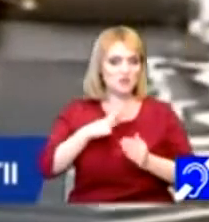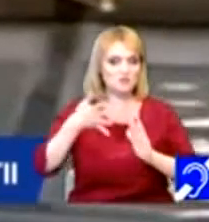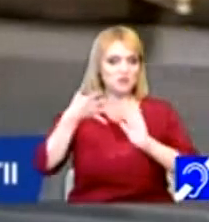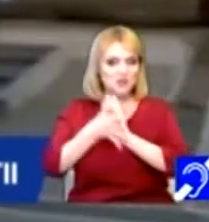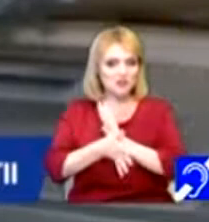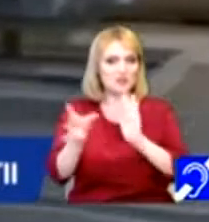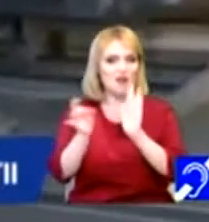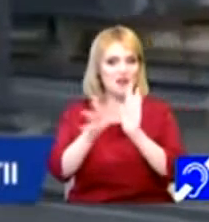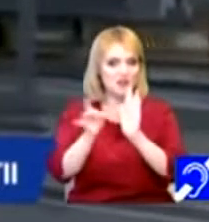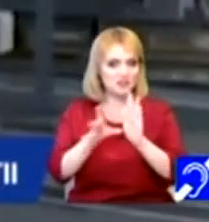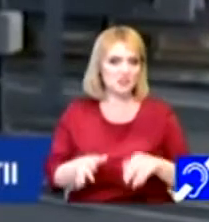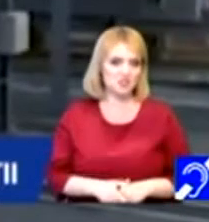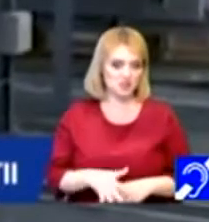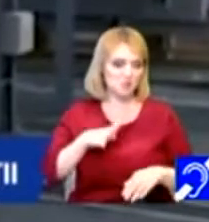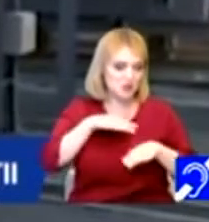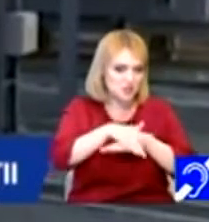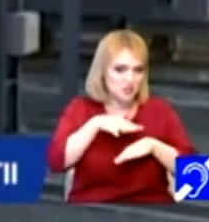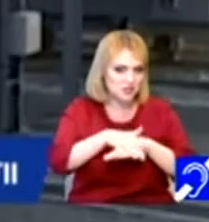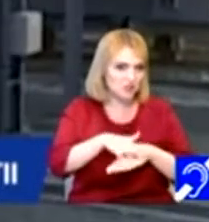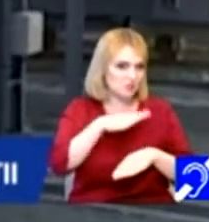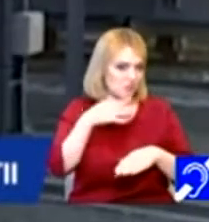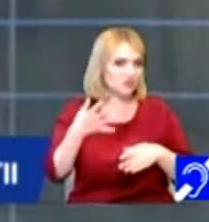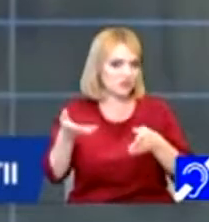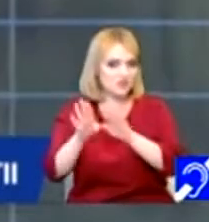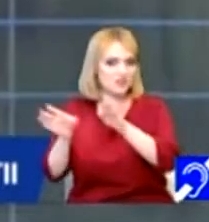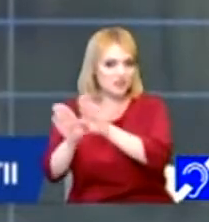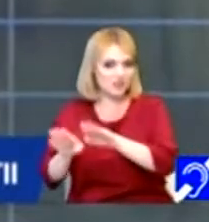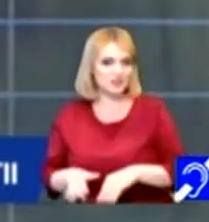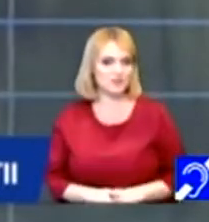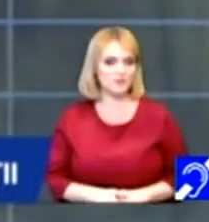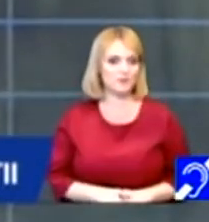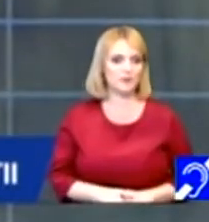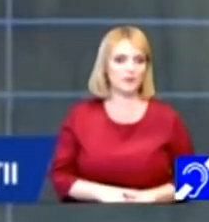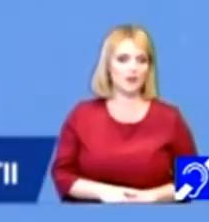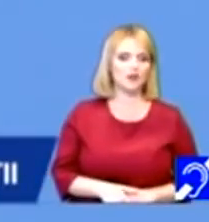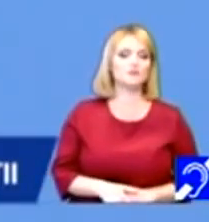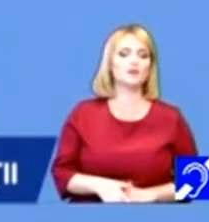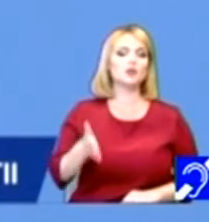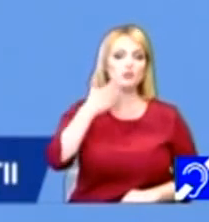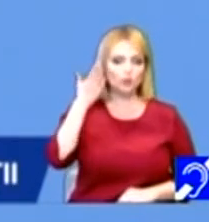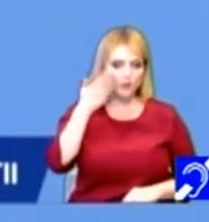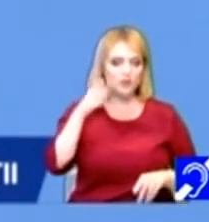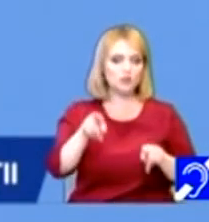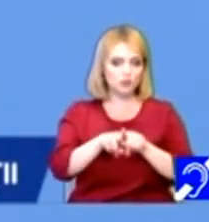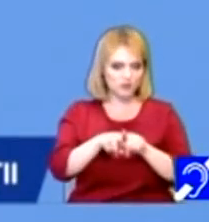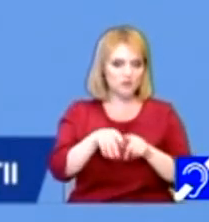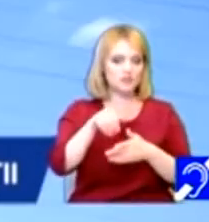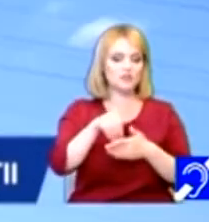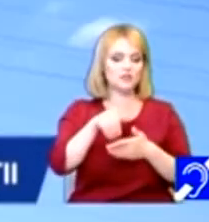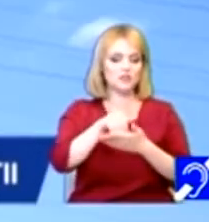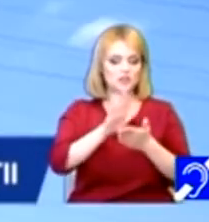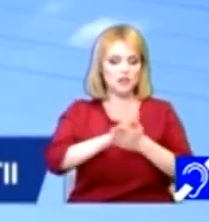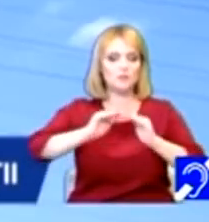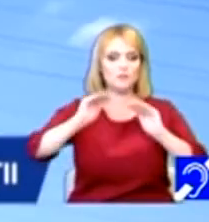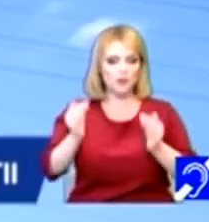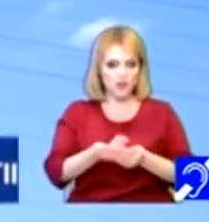au consumat Danemarca, Germania, Italia, Luxemburg, Portugalia și Finlanda. România e între țările care au înregistrat scăderea ale consumului de curent electric